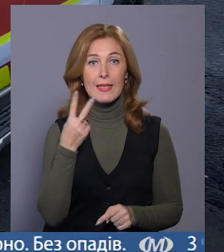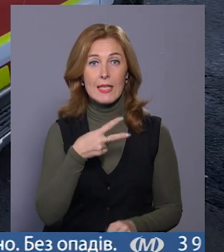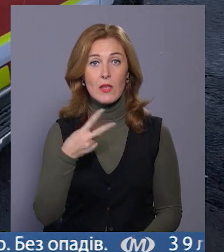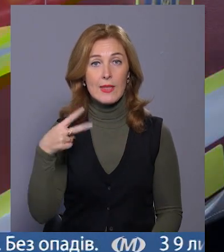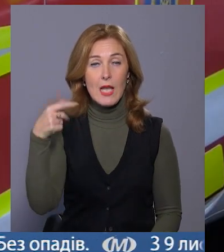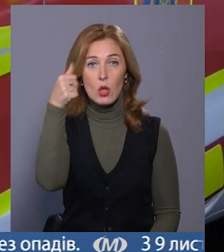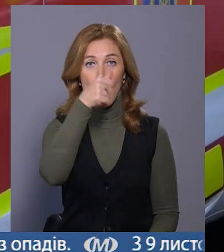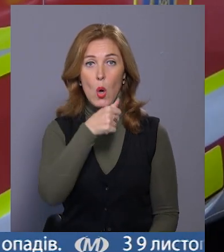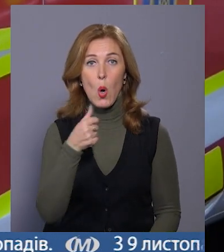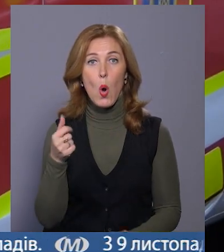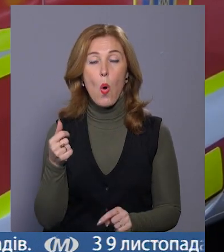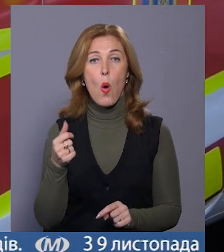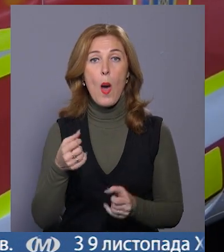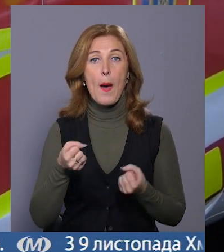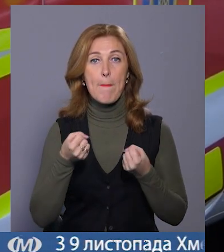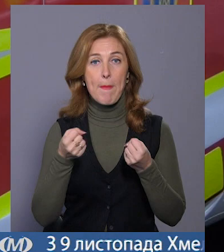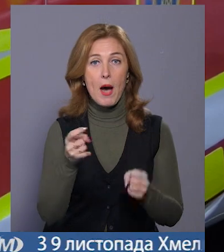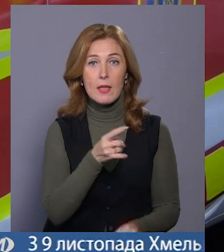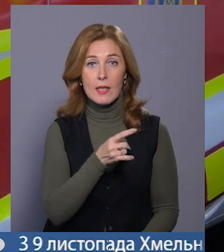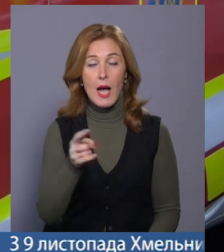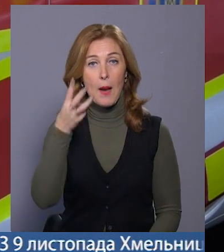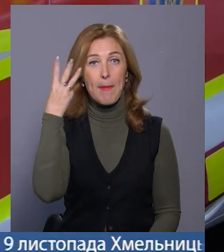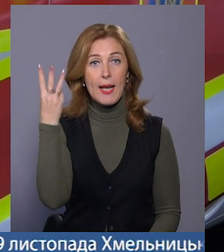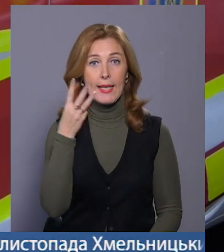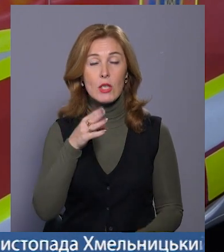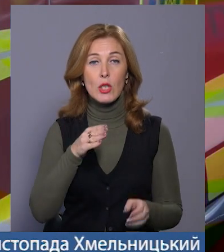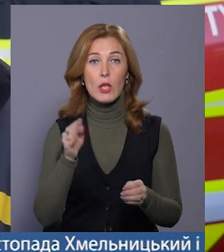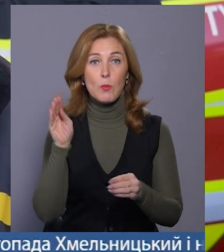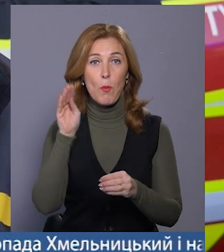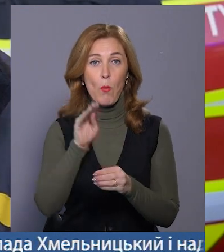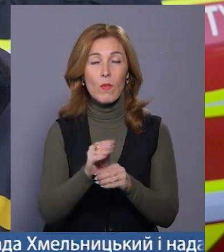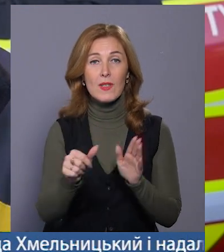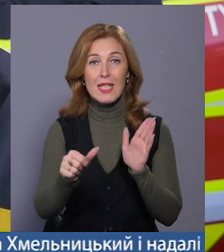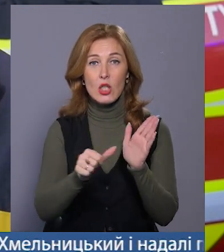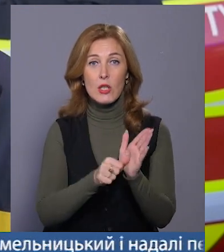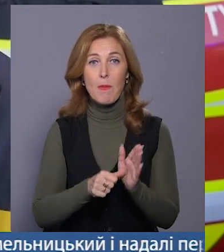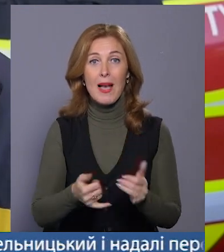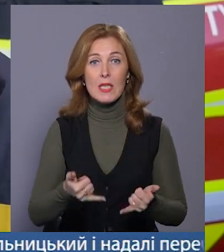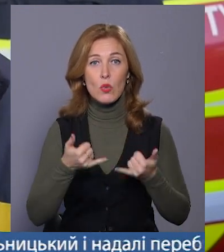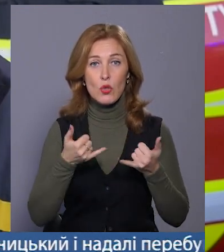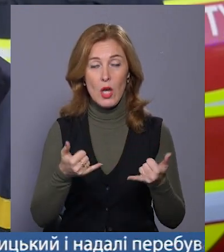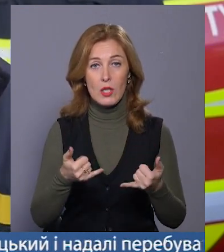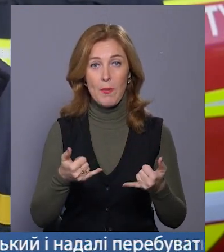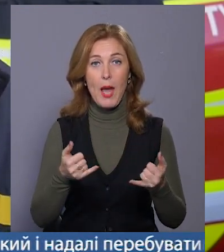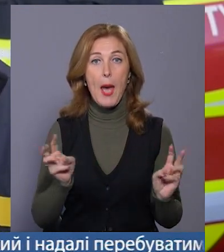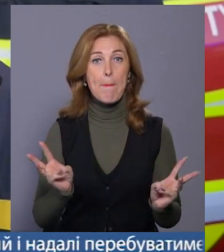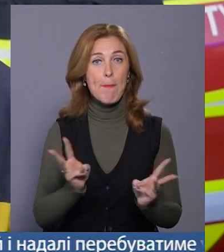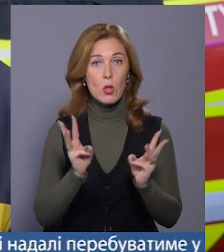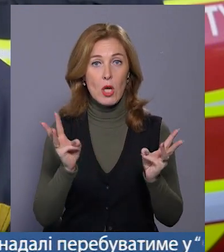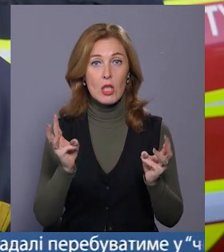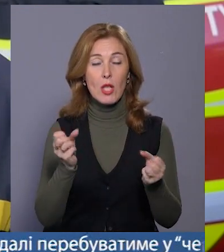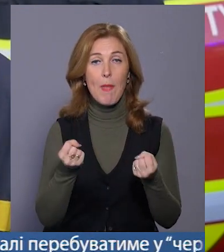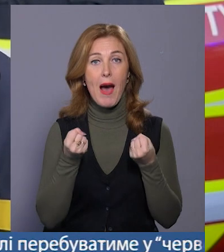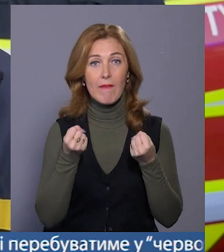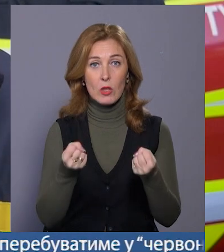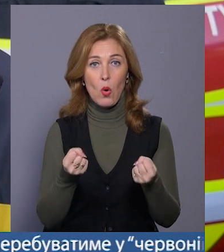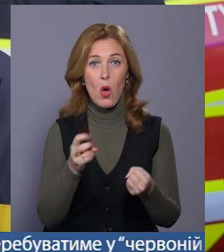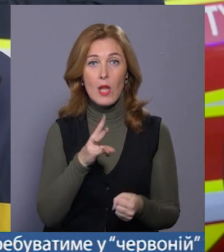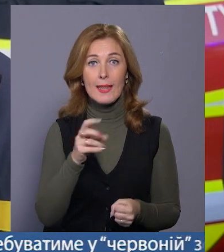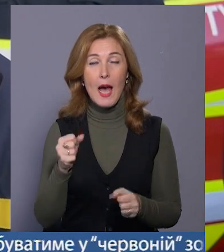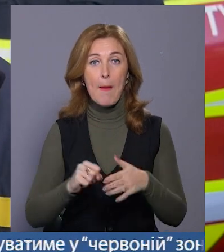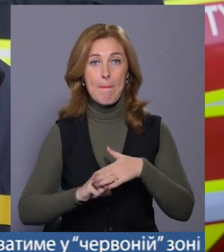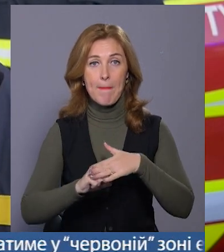року парк пожежно-рятувальної техніки Хмельниччини поповнився 6 надсучасними також пожежними автомобілями на